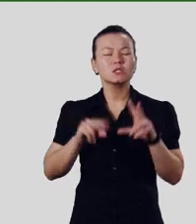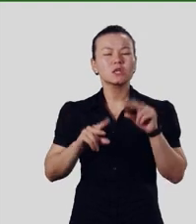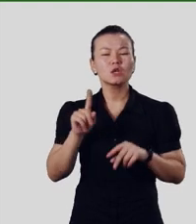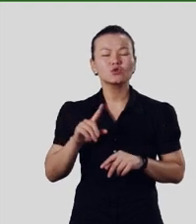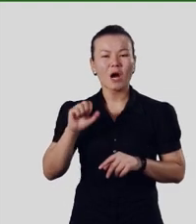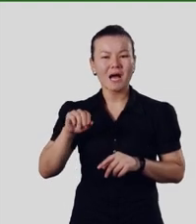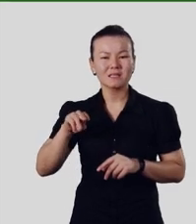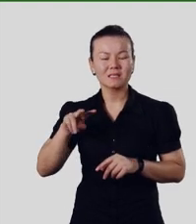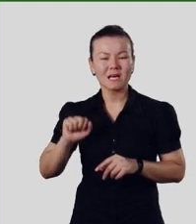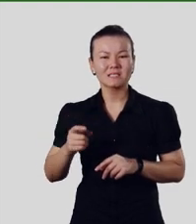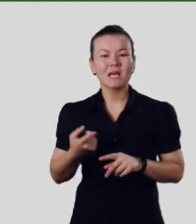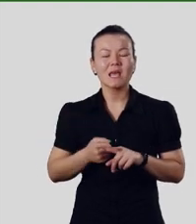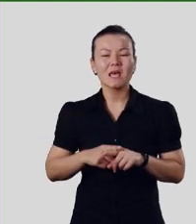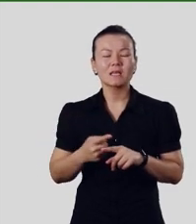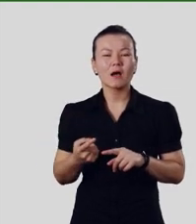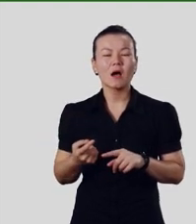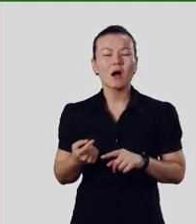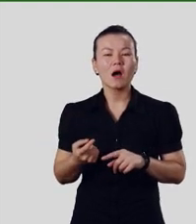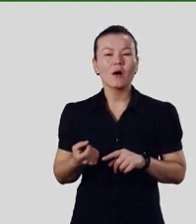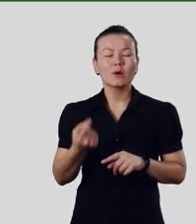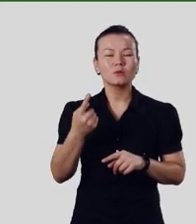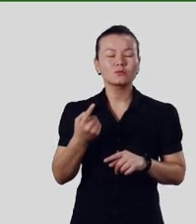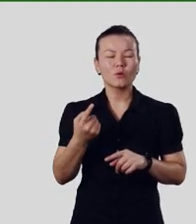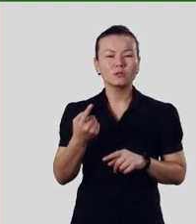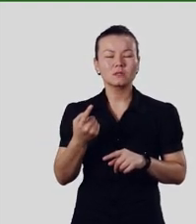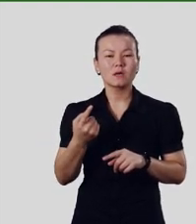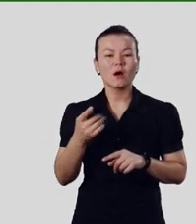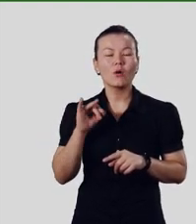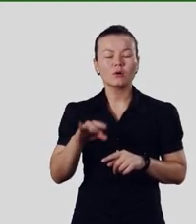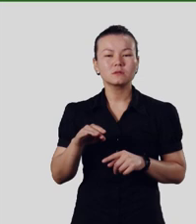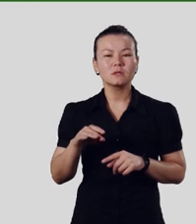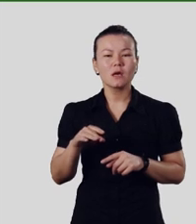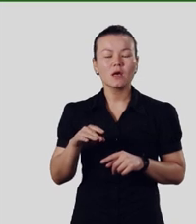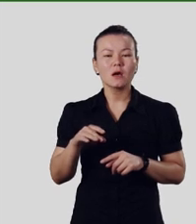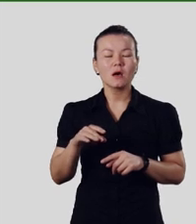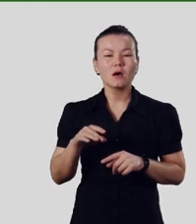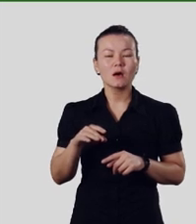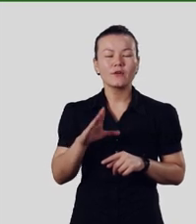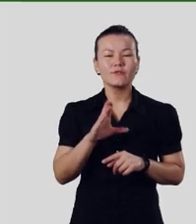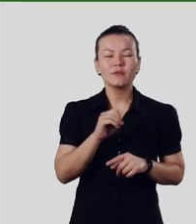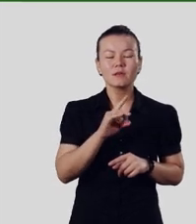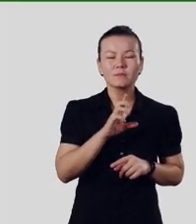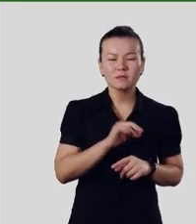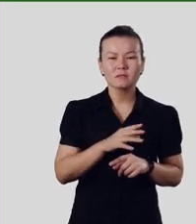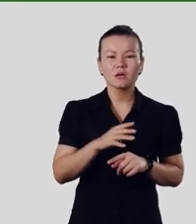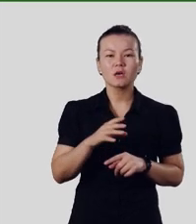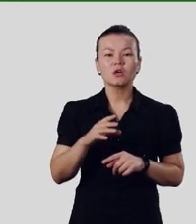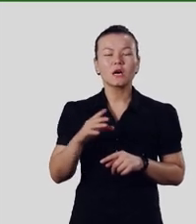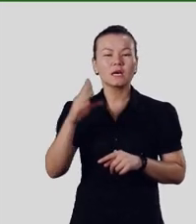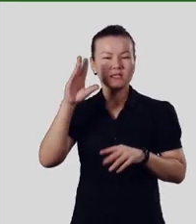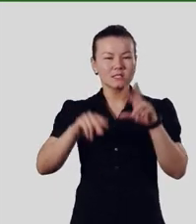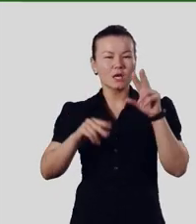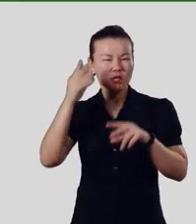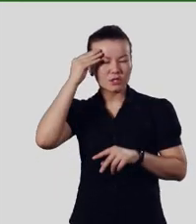Атлас – это производная от берберского «адрас», что означает «горы».